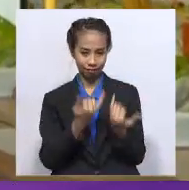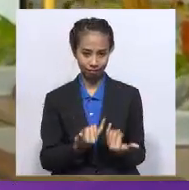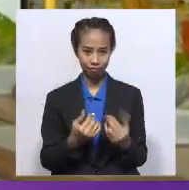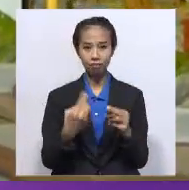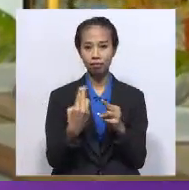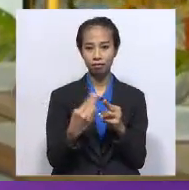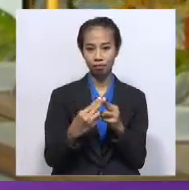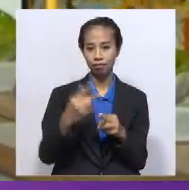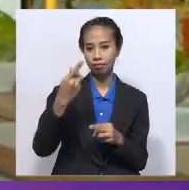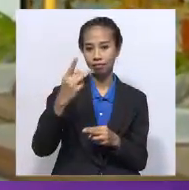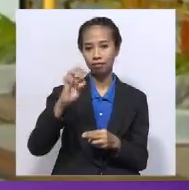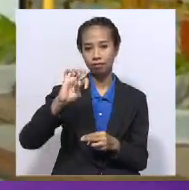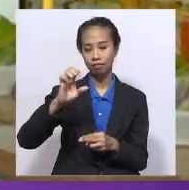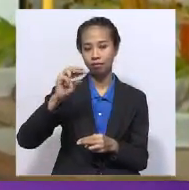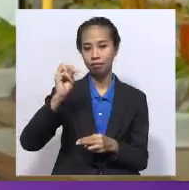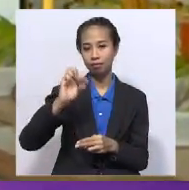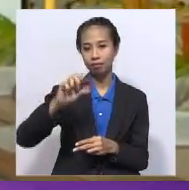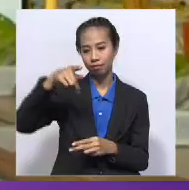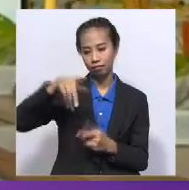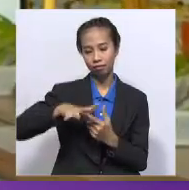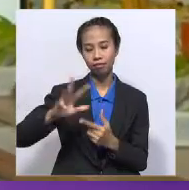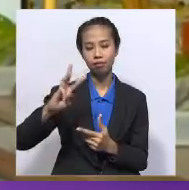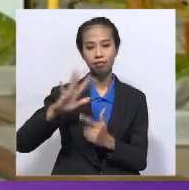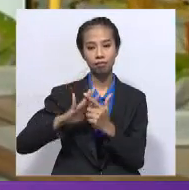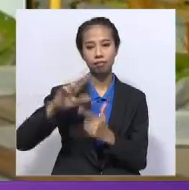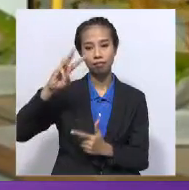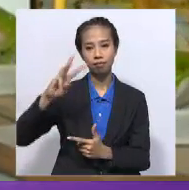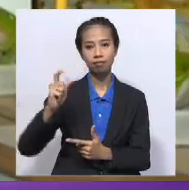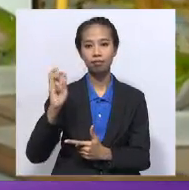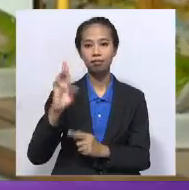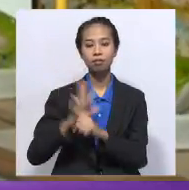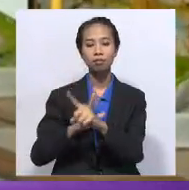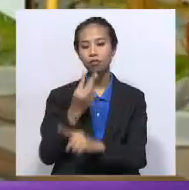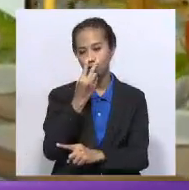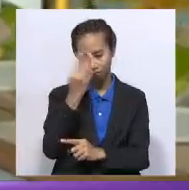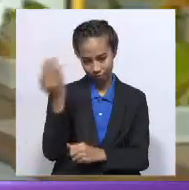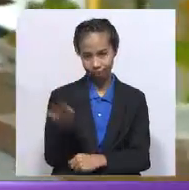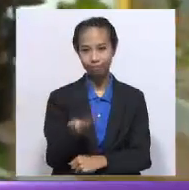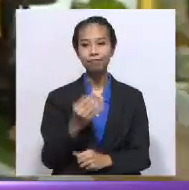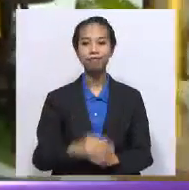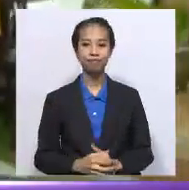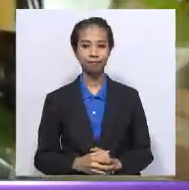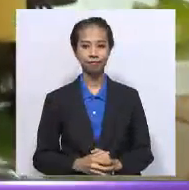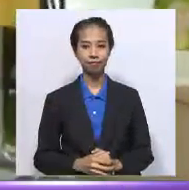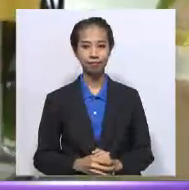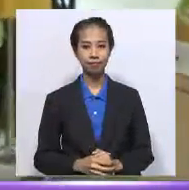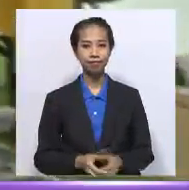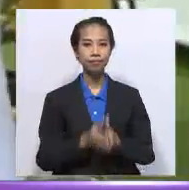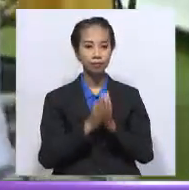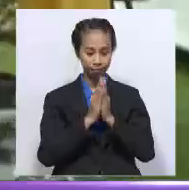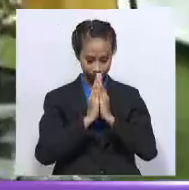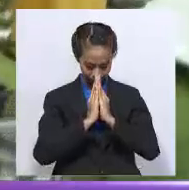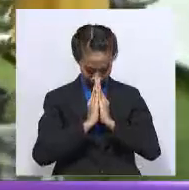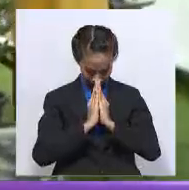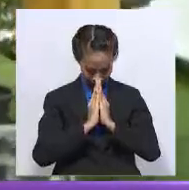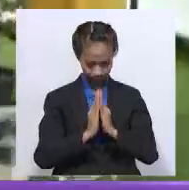King's Power นะครับจะมีสินค้าชนิดใดที่น่าสนใจบ้างเดี๋ยวตามเข้ามาดูข้างในกันเลยครับสวัสดีครับ King